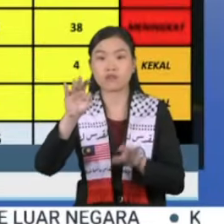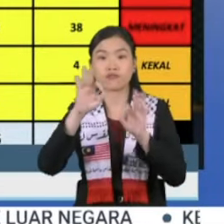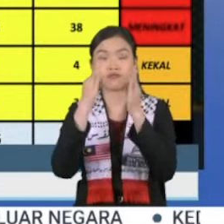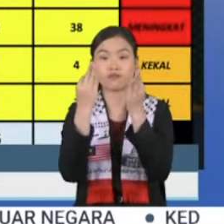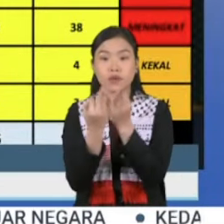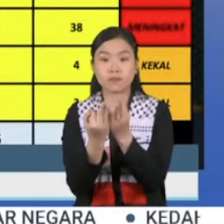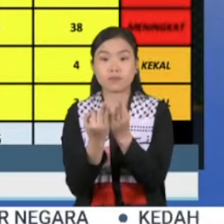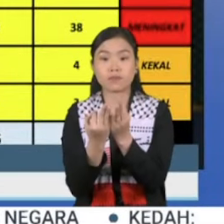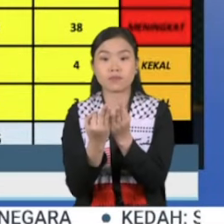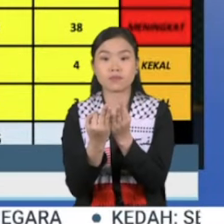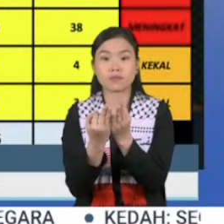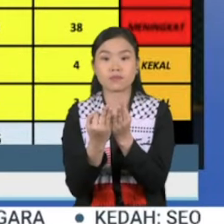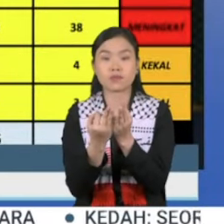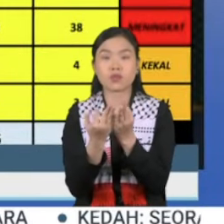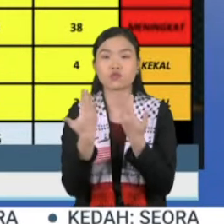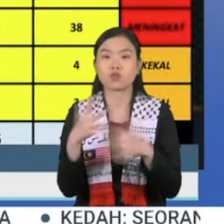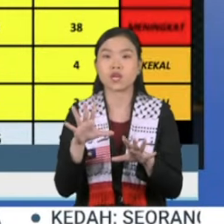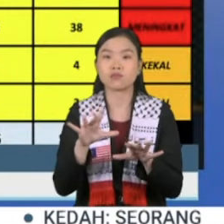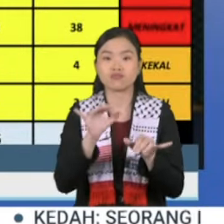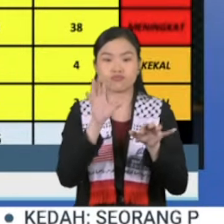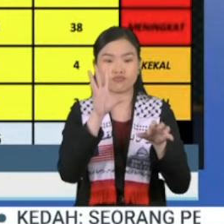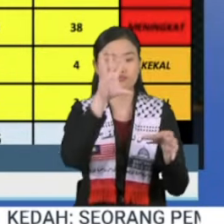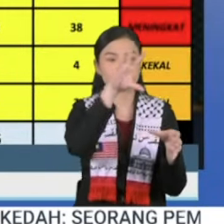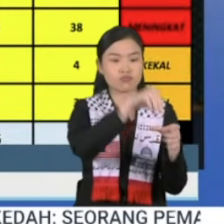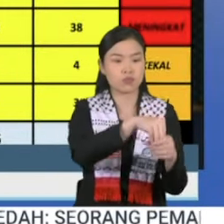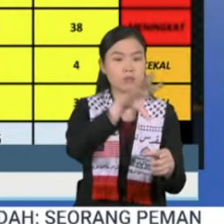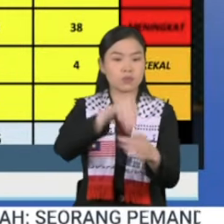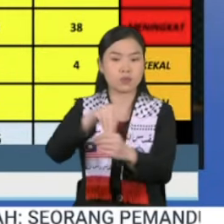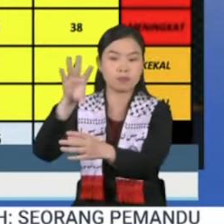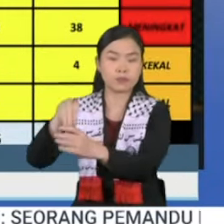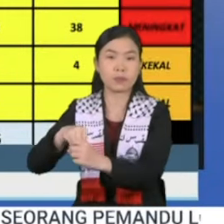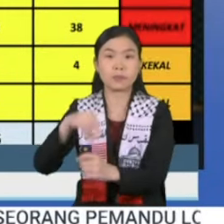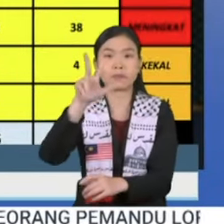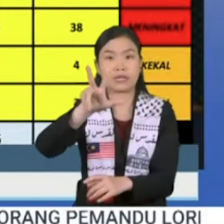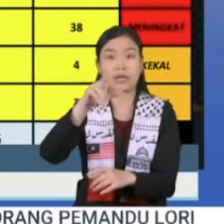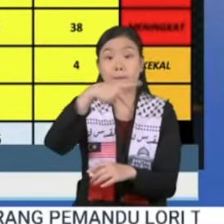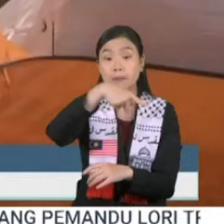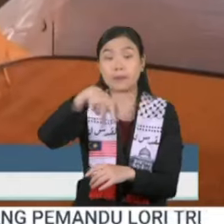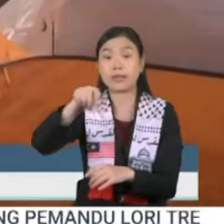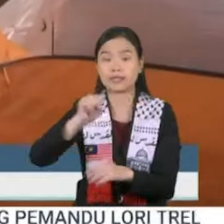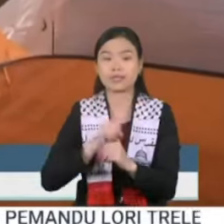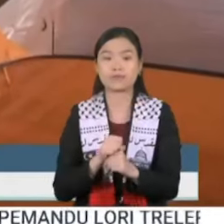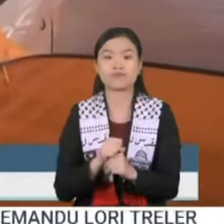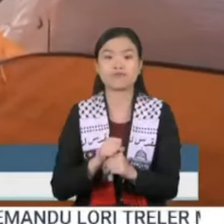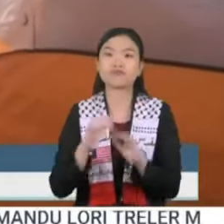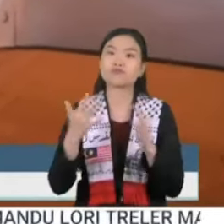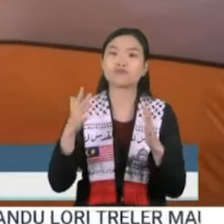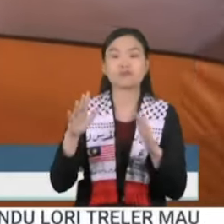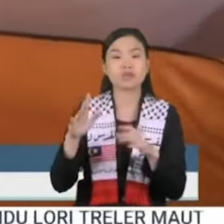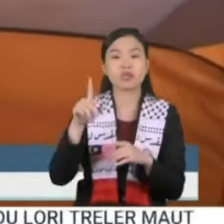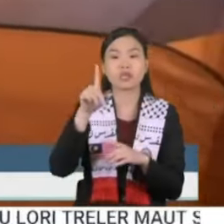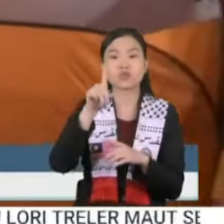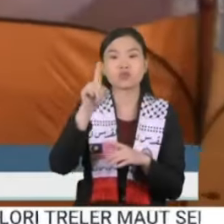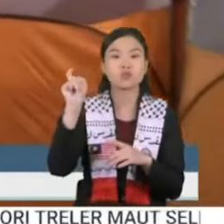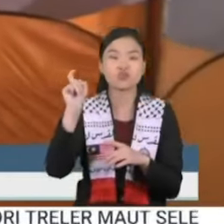rumah KIR ditempatkan di 4 buah PPS berbanding 459 orang